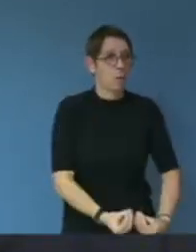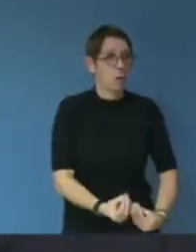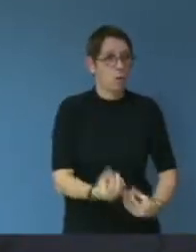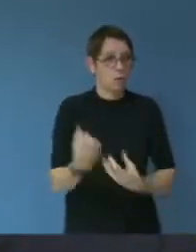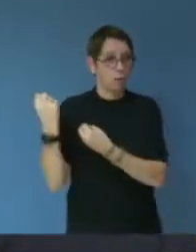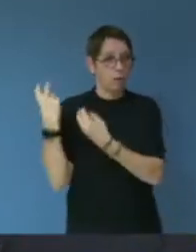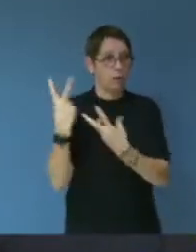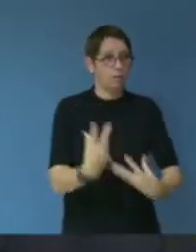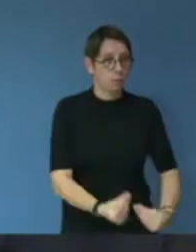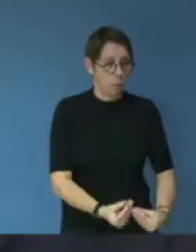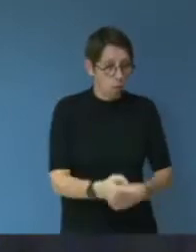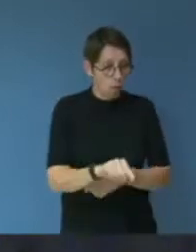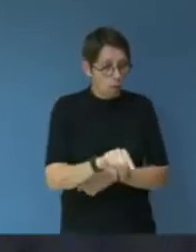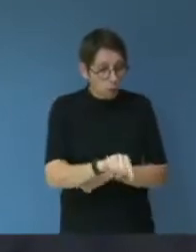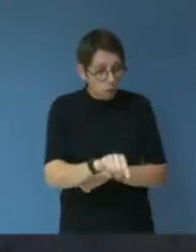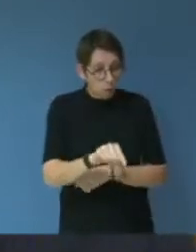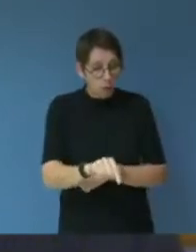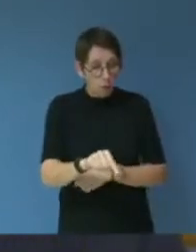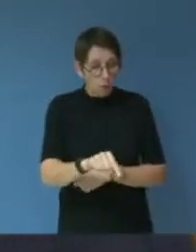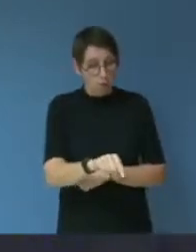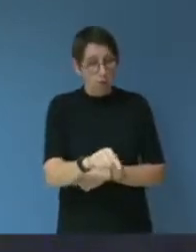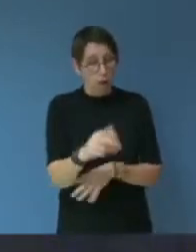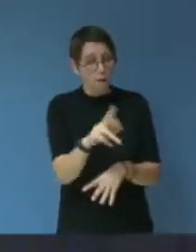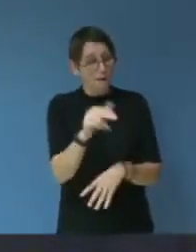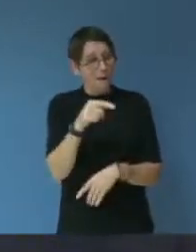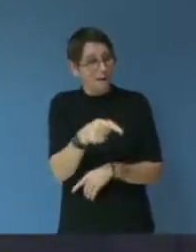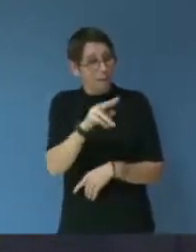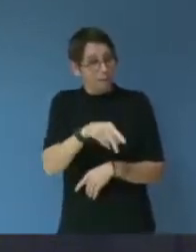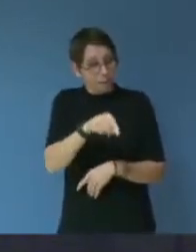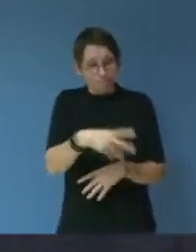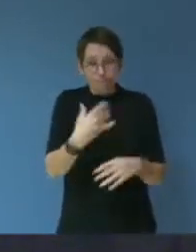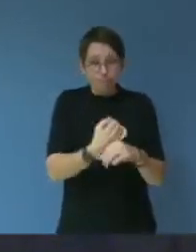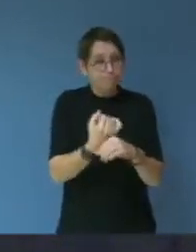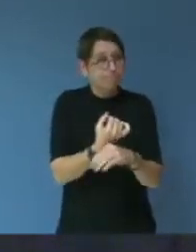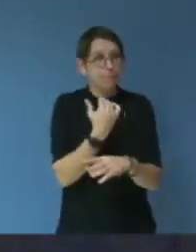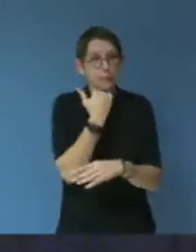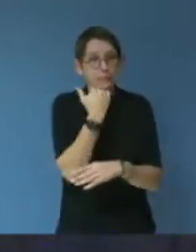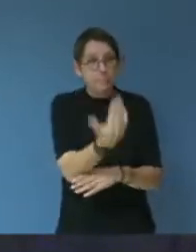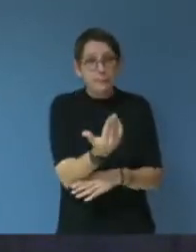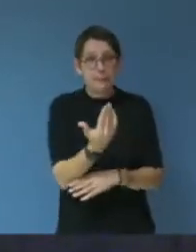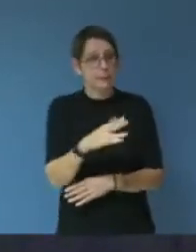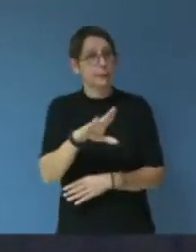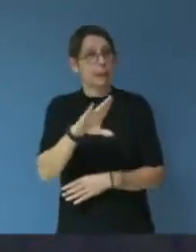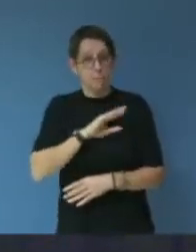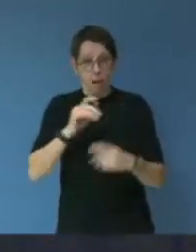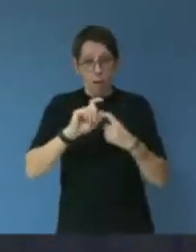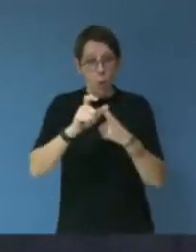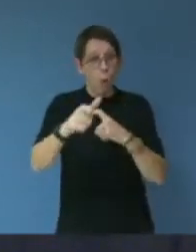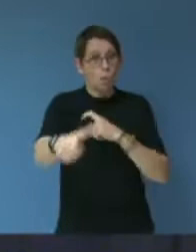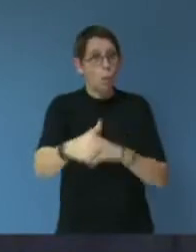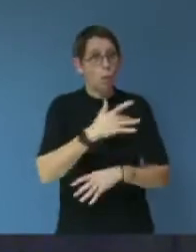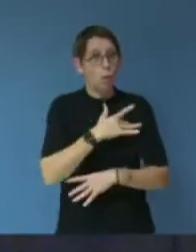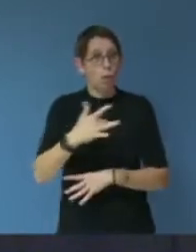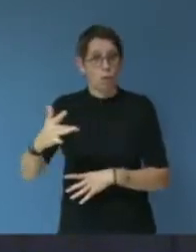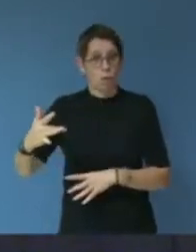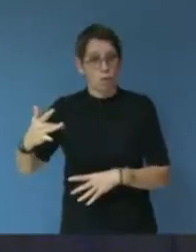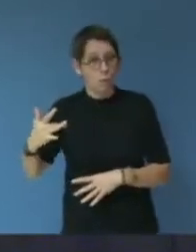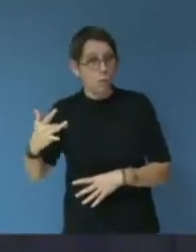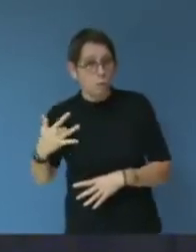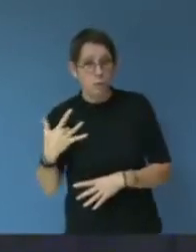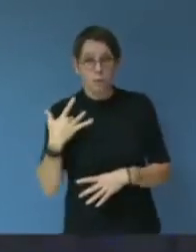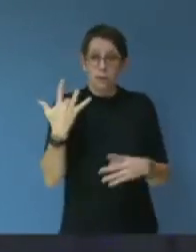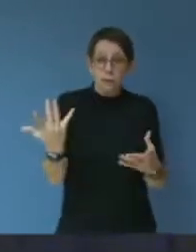ne peuvent travailler parce que les protocoles sanitaires font qu'il n'est pas possible de rassembler des personnes sur le